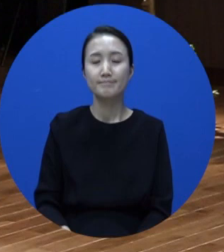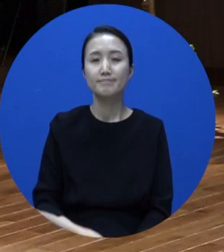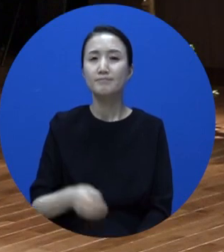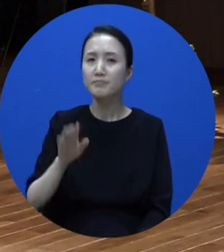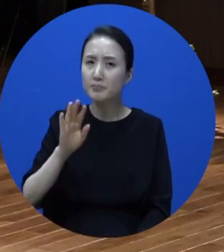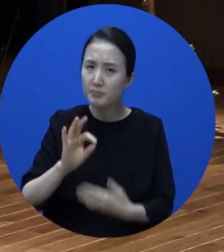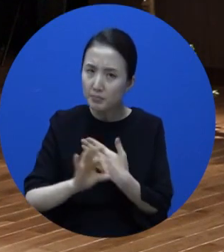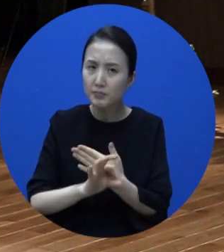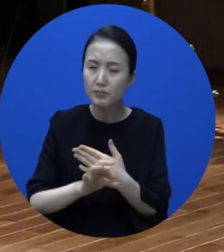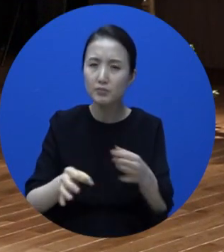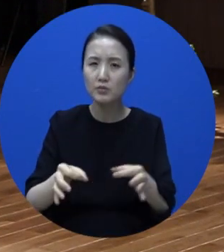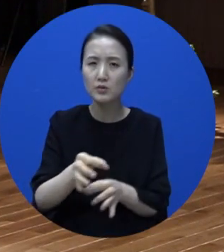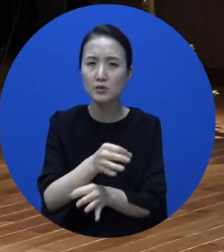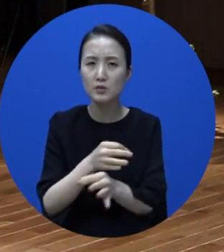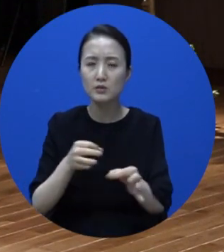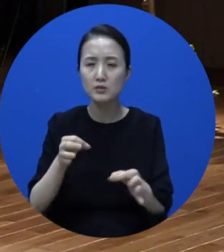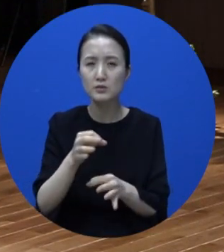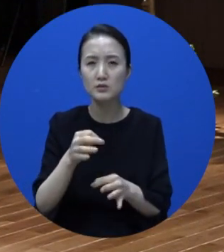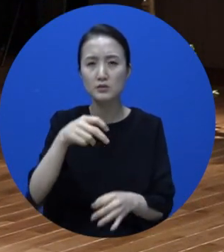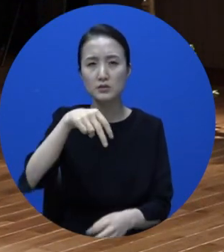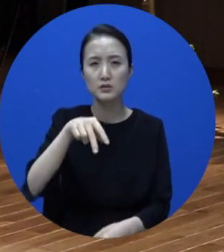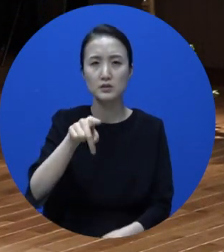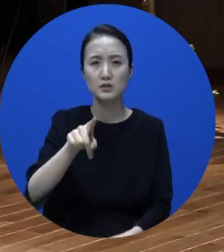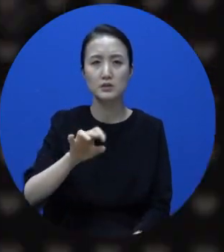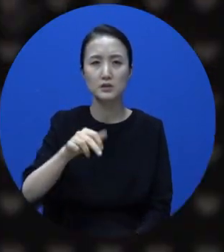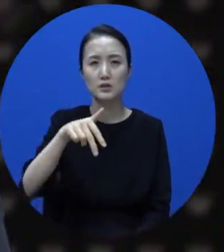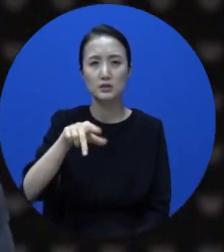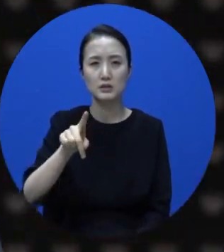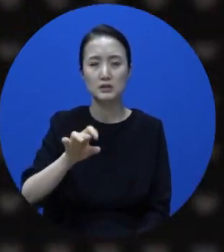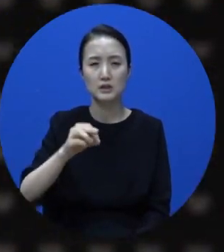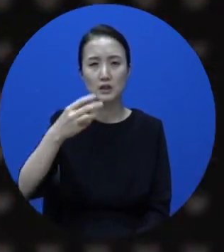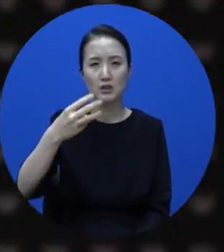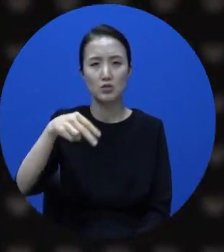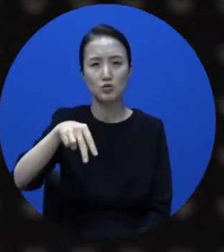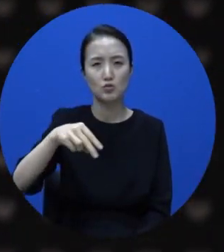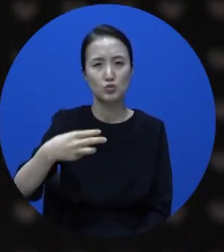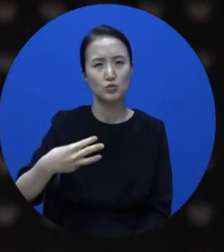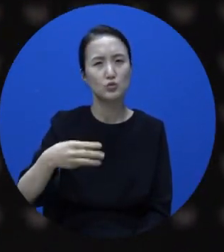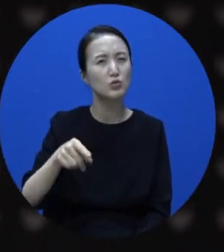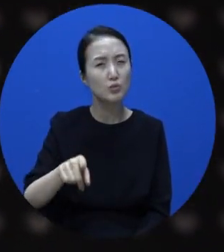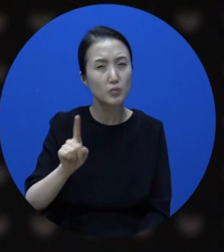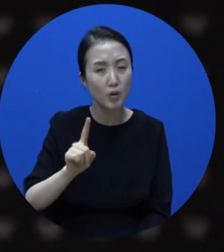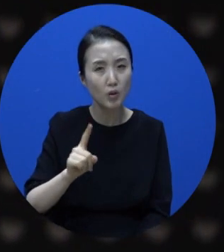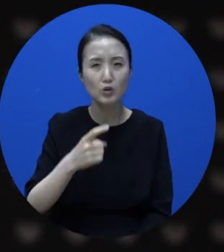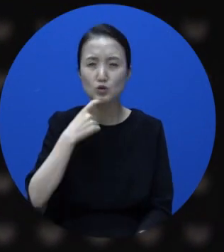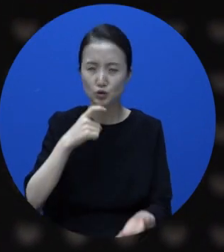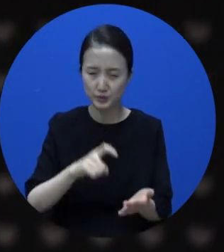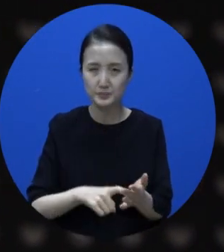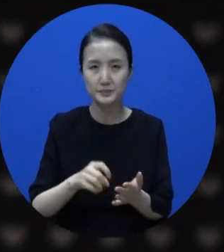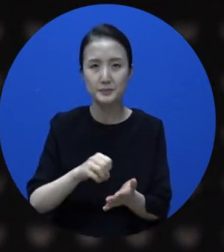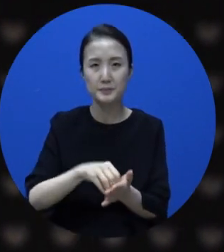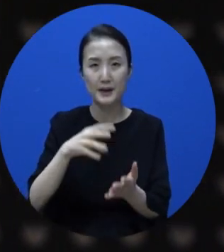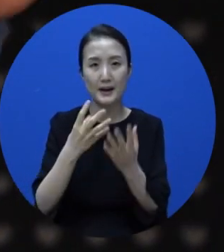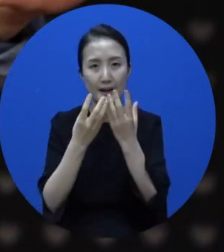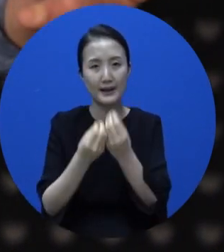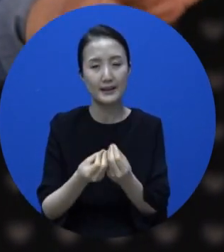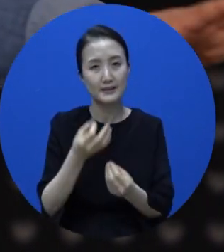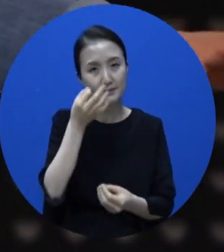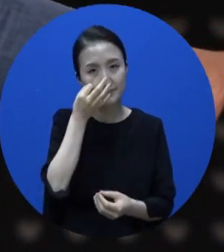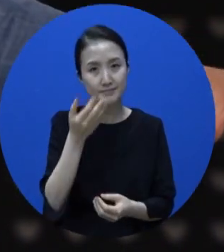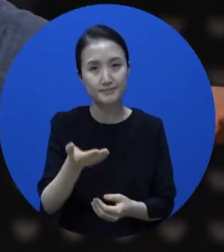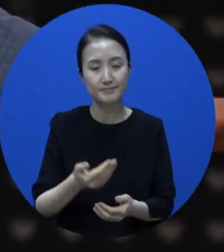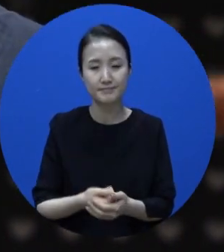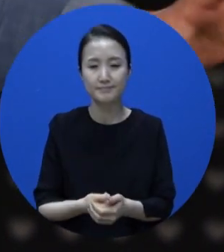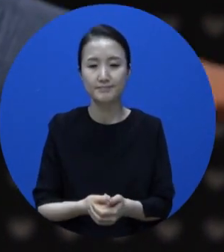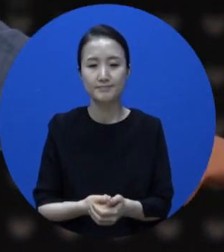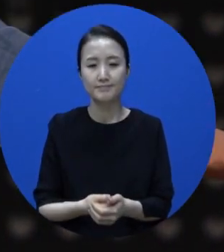경제성장률이 라는 개념을 잠깐 설명 드릴께요 경제성장률은 요 어렵지 않습니다 빵집을 비유 할게요 작년에는